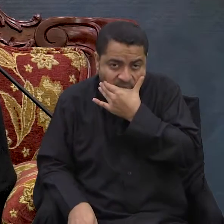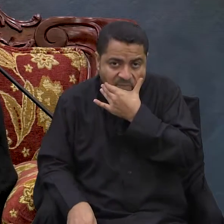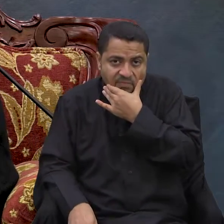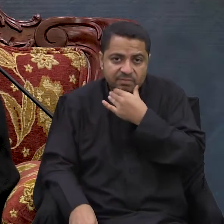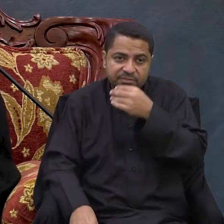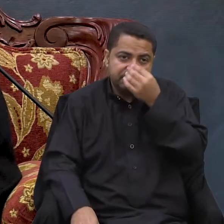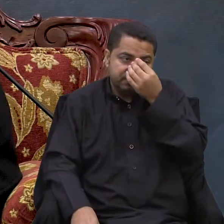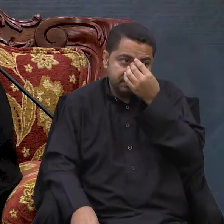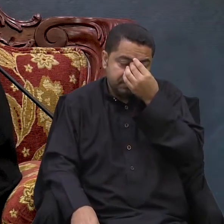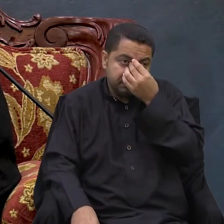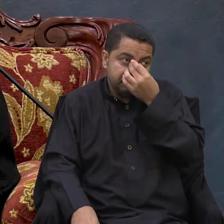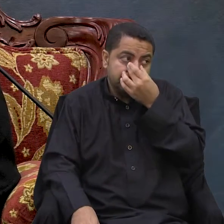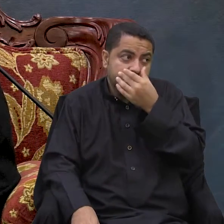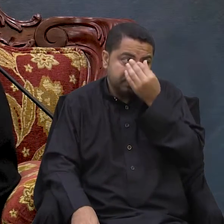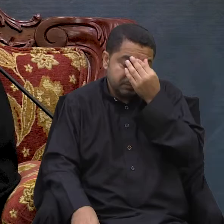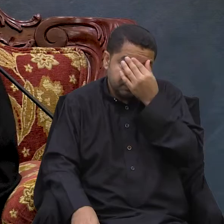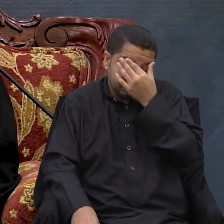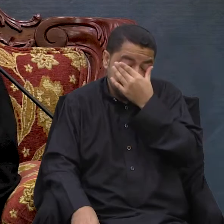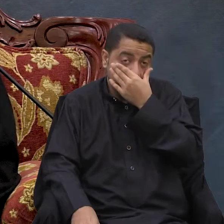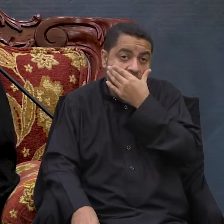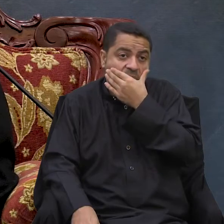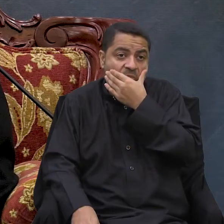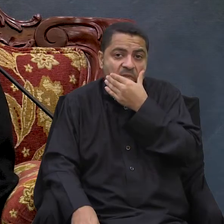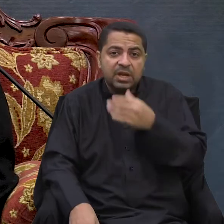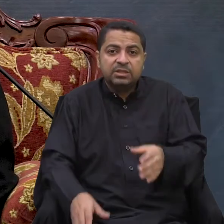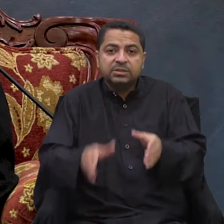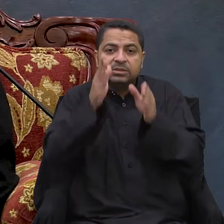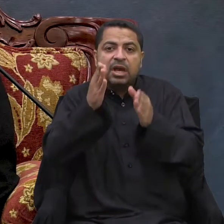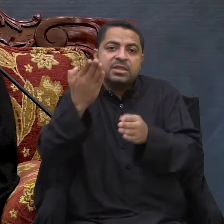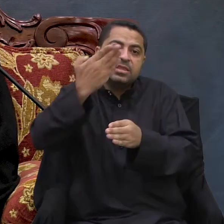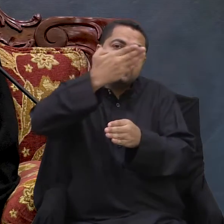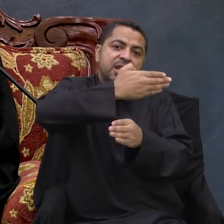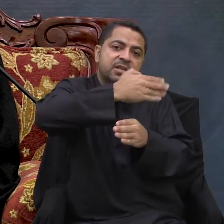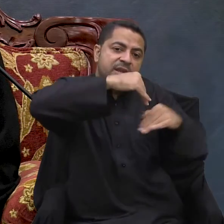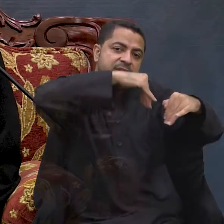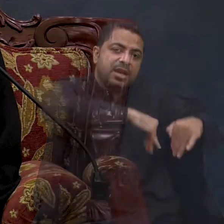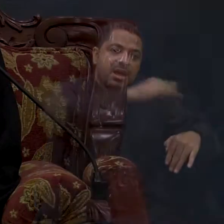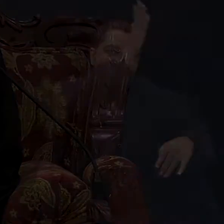صلوات الله وسلامه عليه، توجهوا إلى جهة كربلاء